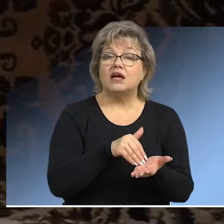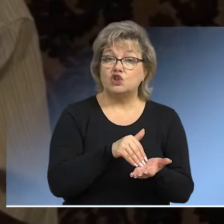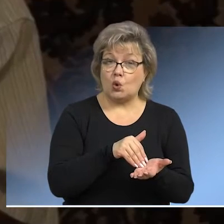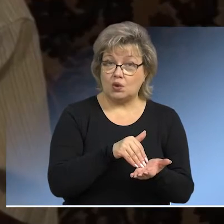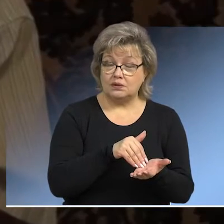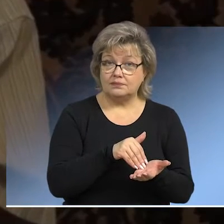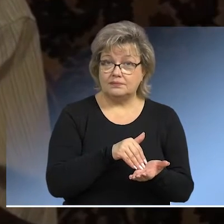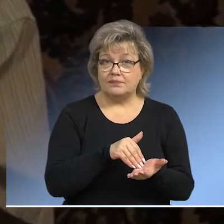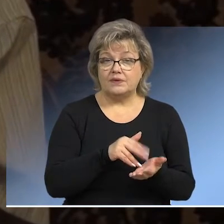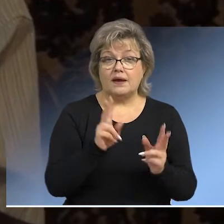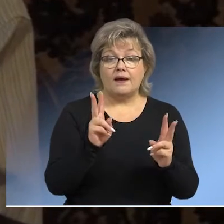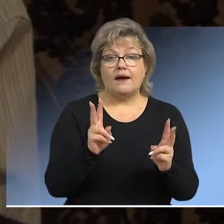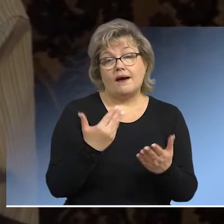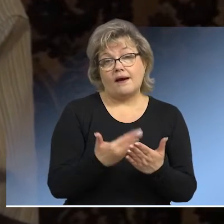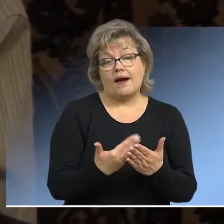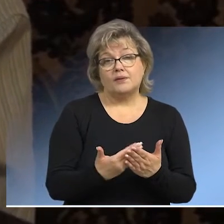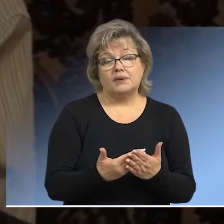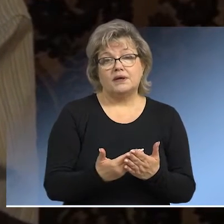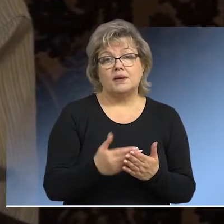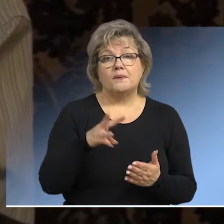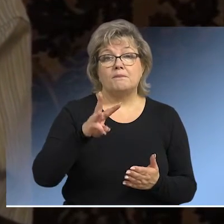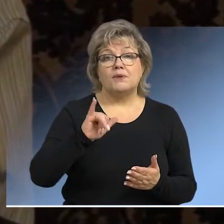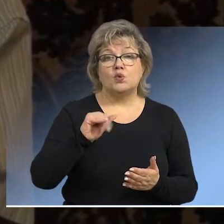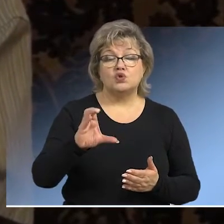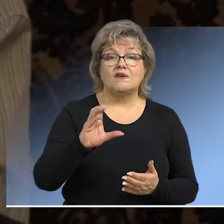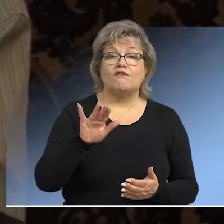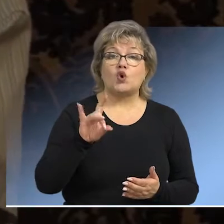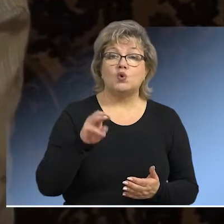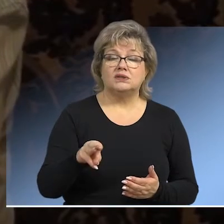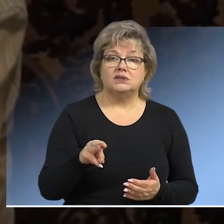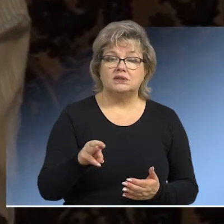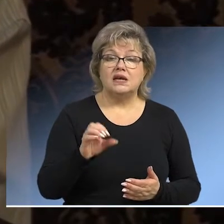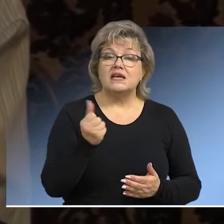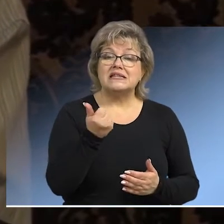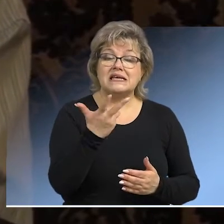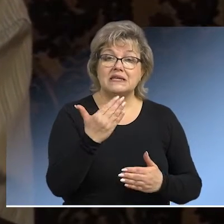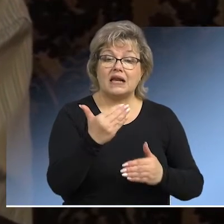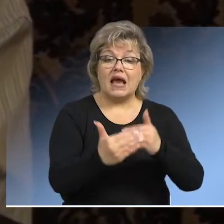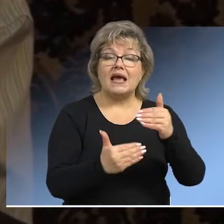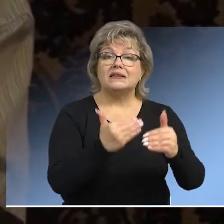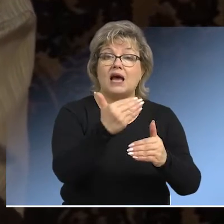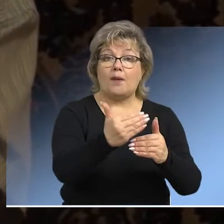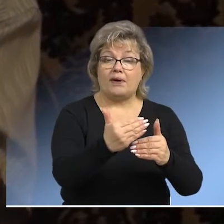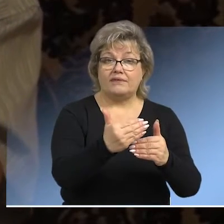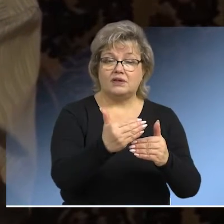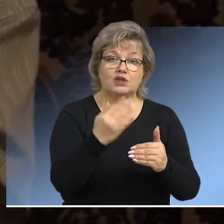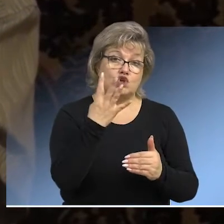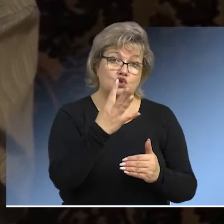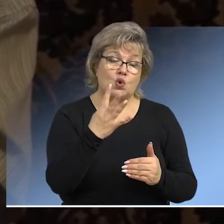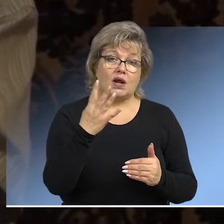Таганрог. Значит, как бы Меус-фронт несколько этапов.